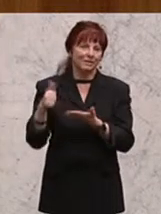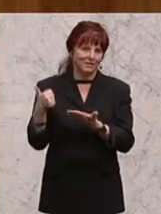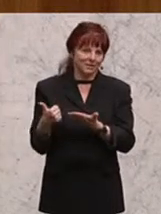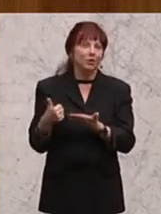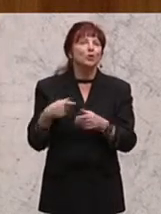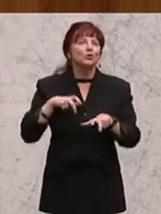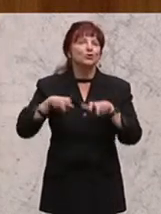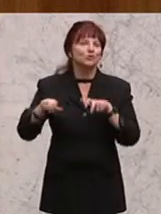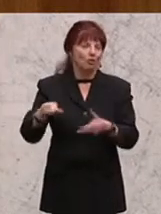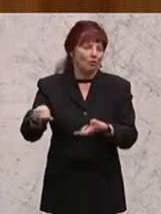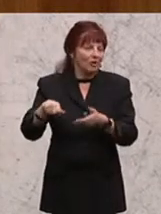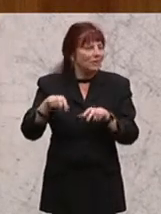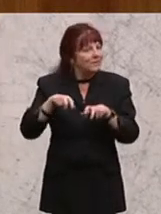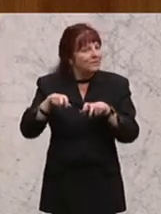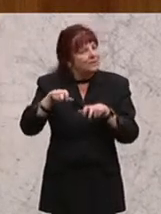ist